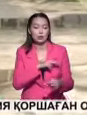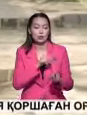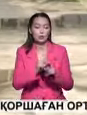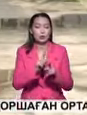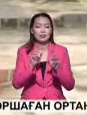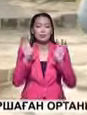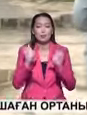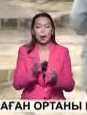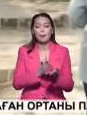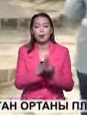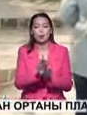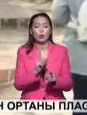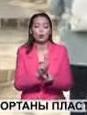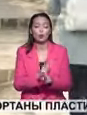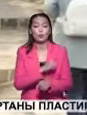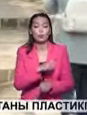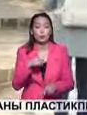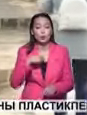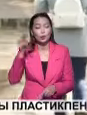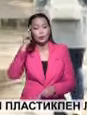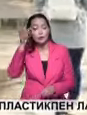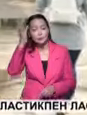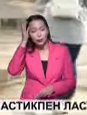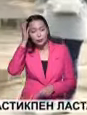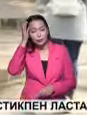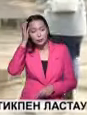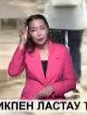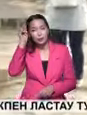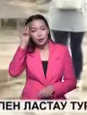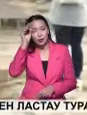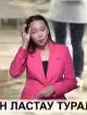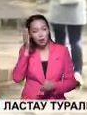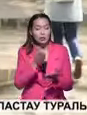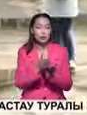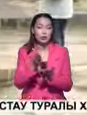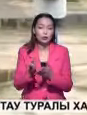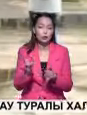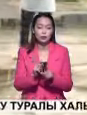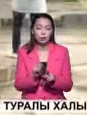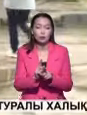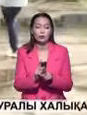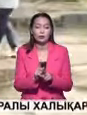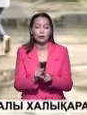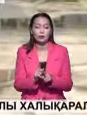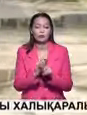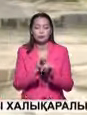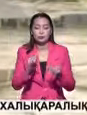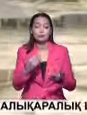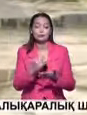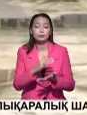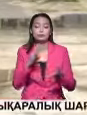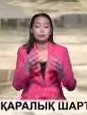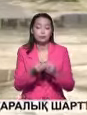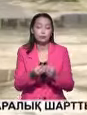заң бағытына өздерін білім жағында, білім алып сол жағында, иә, сондай салаларға бет бұрып жатыр. Дегенде сөздің шыны